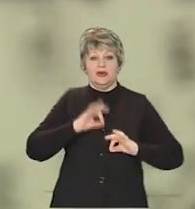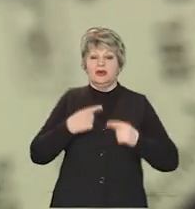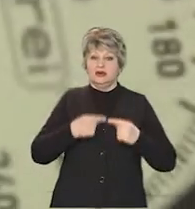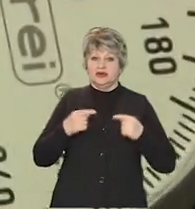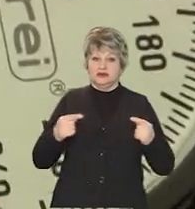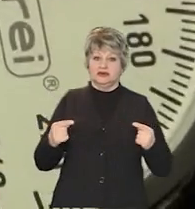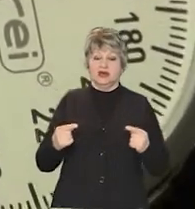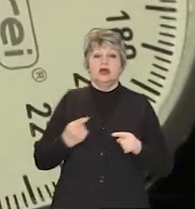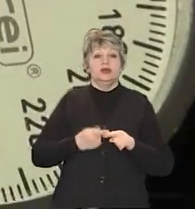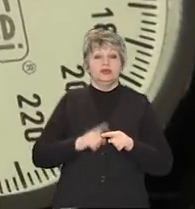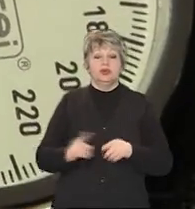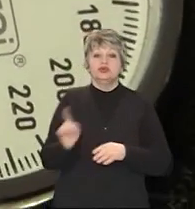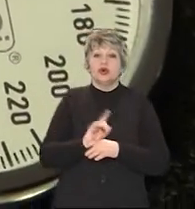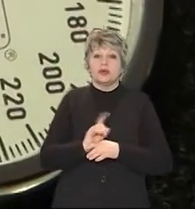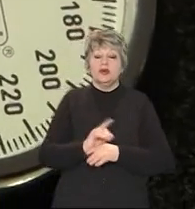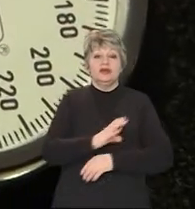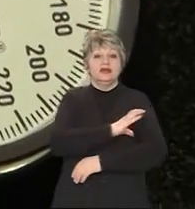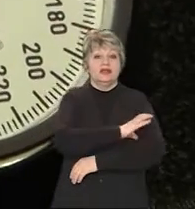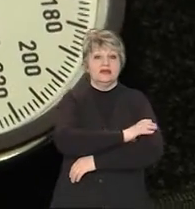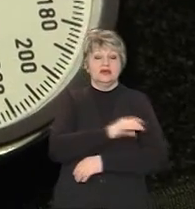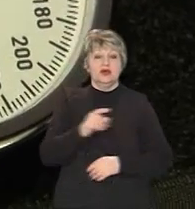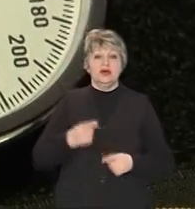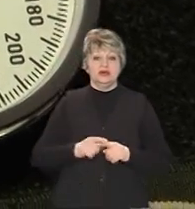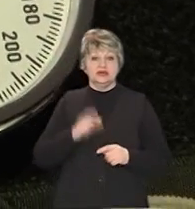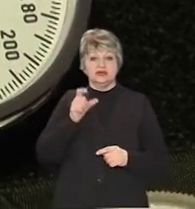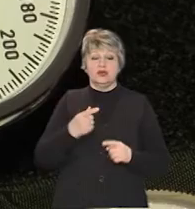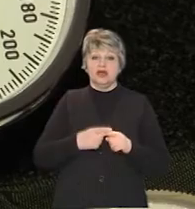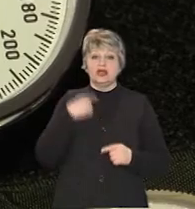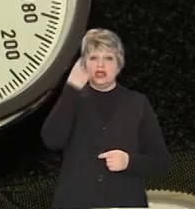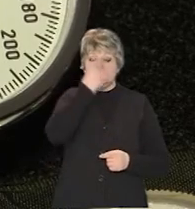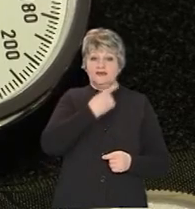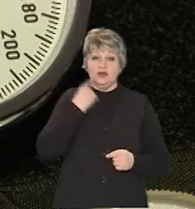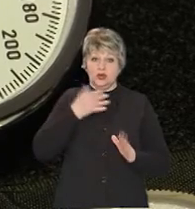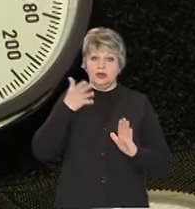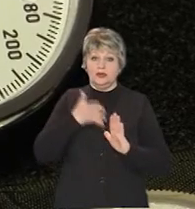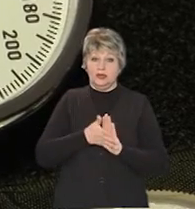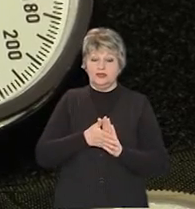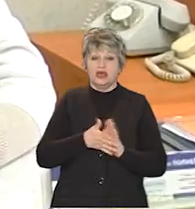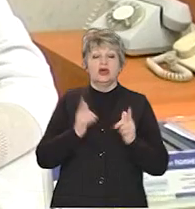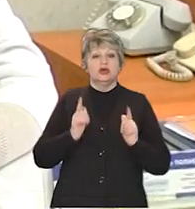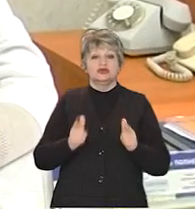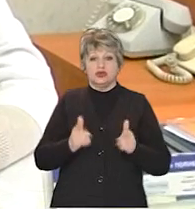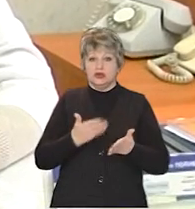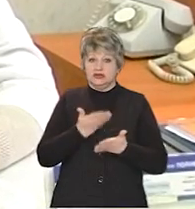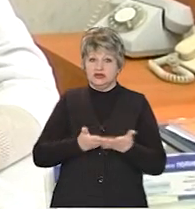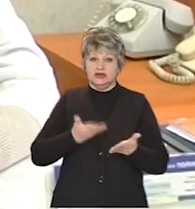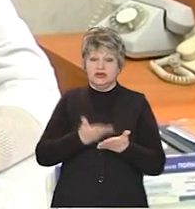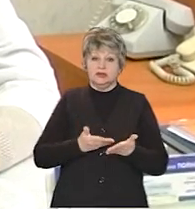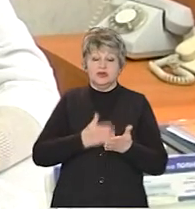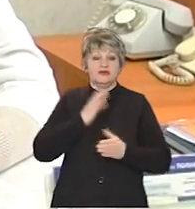медичних препаратів тощо. Тому нормальний тиск окремої людини – це суто індивідуальне поняття. Згідно